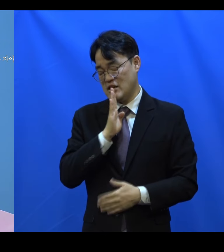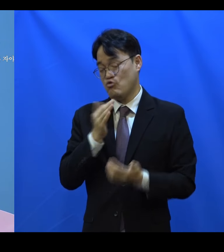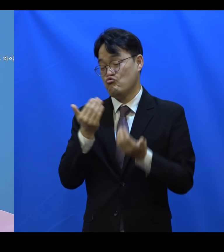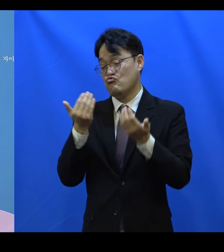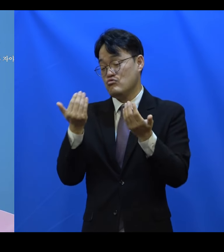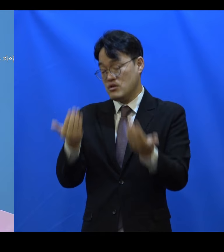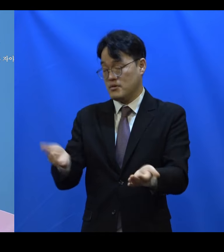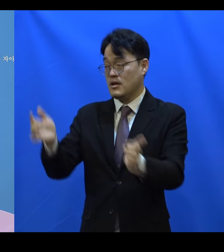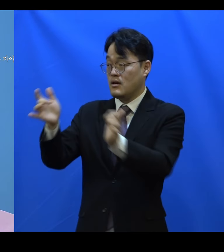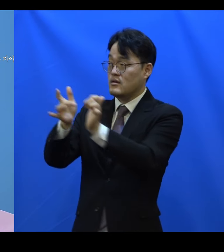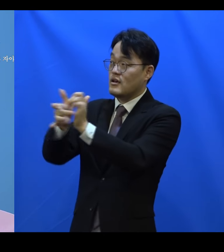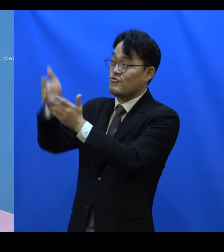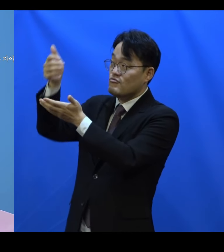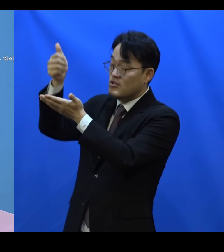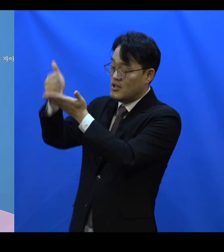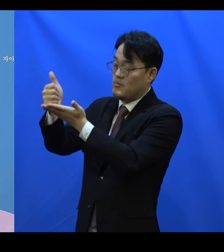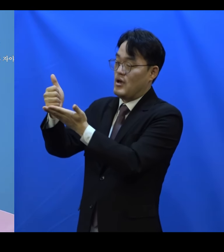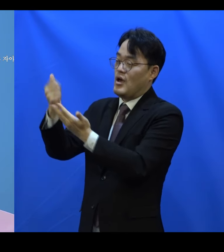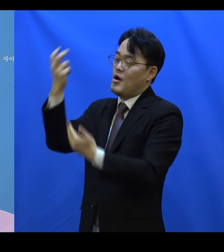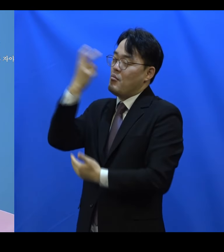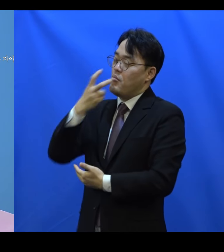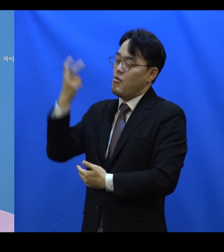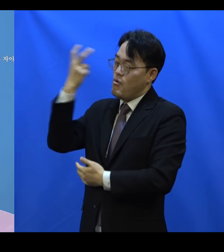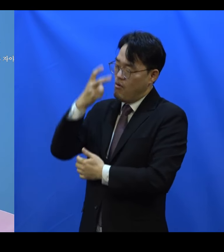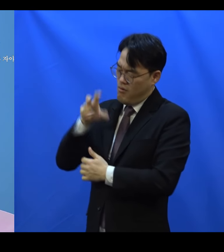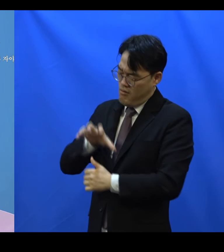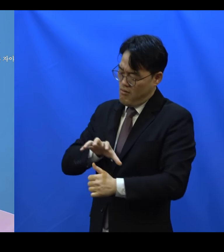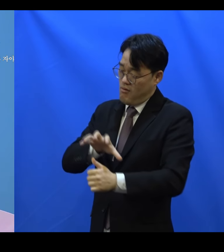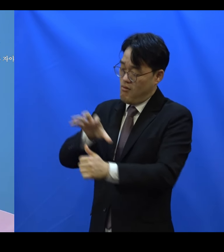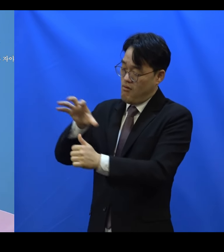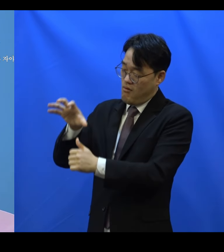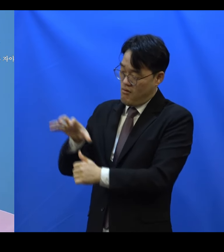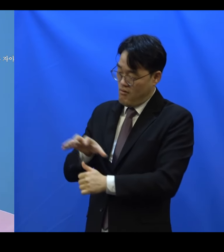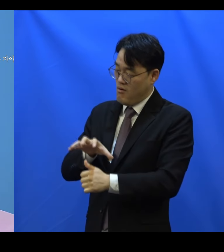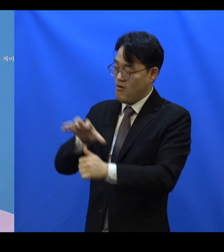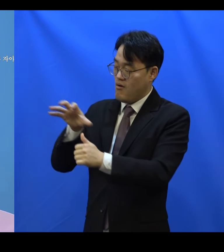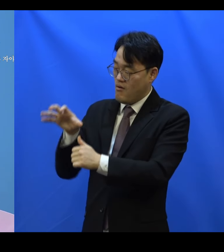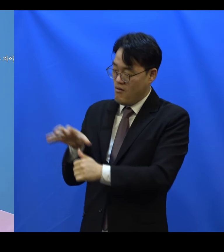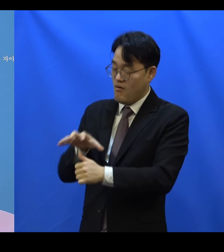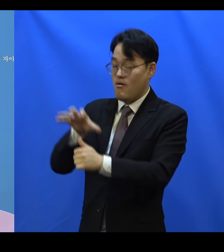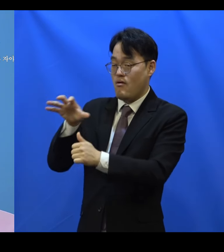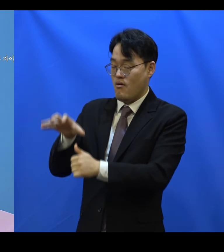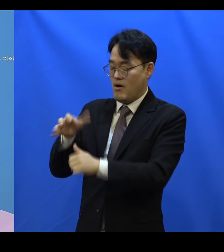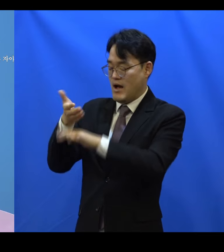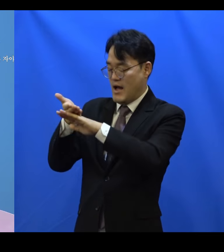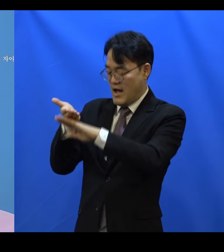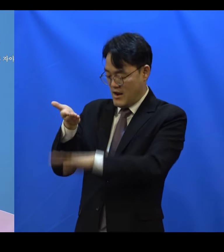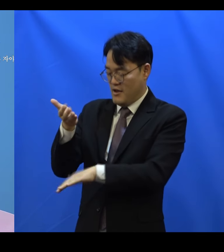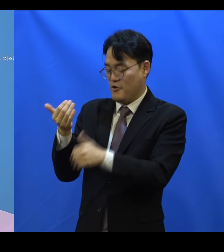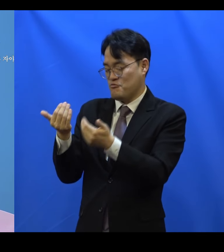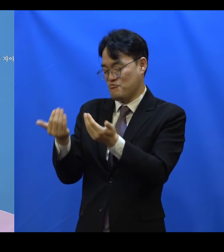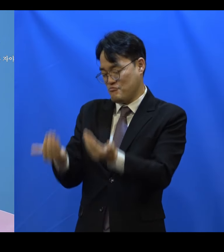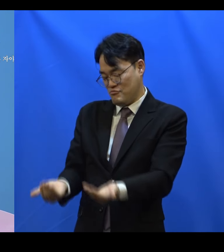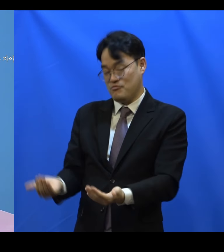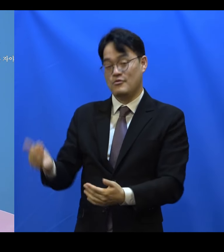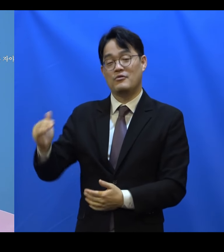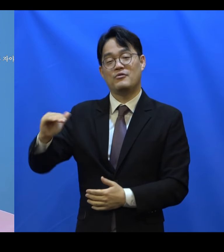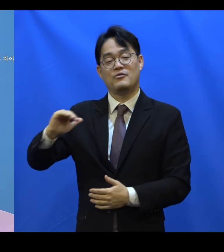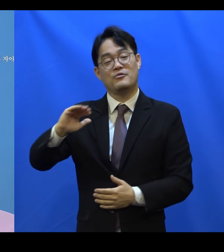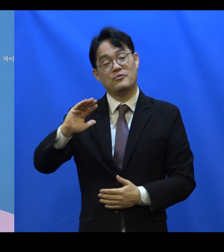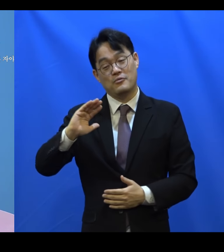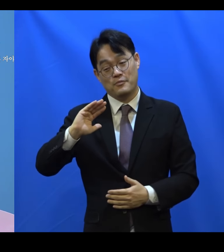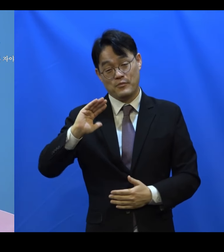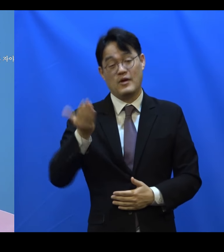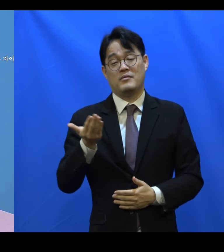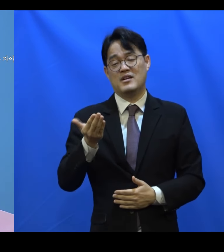그분의 보호와 쉼을 얻으려면 그분 안에 머물러 있어야 돼요. 그래서 오늘 여기 보면 내가 그 그늘에 앉아. 그죠?